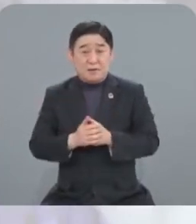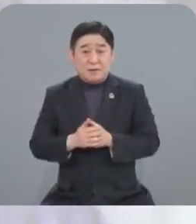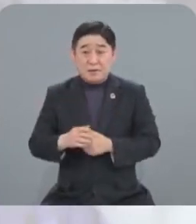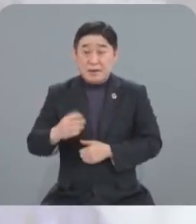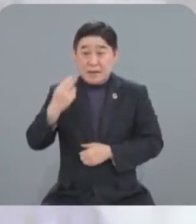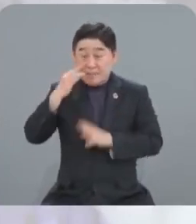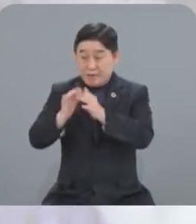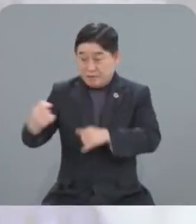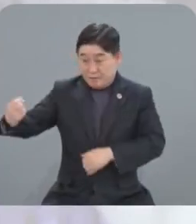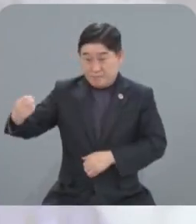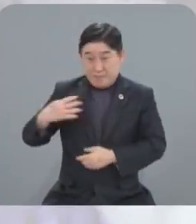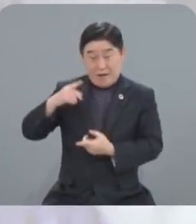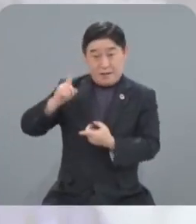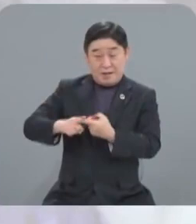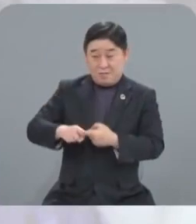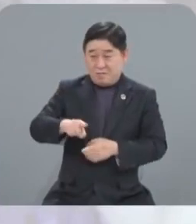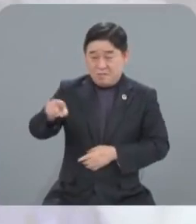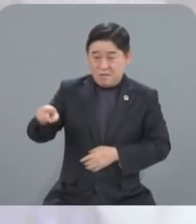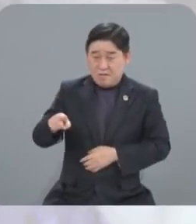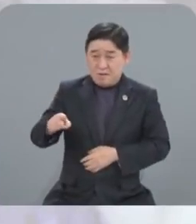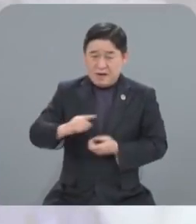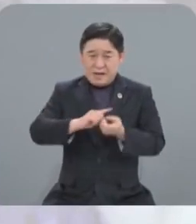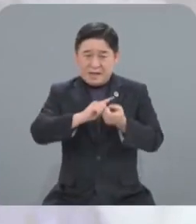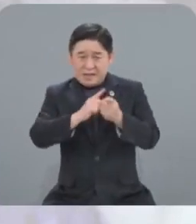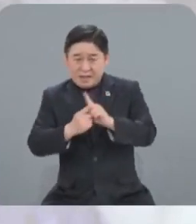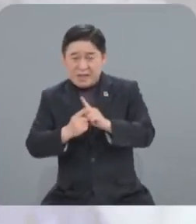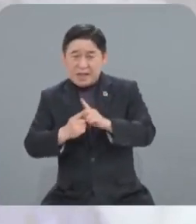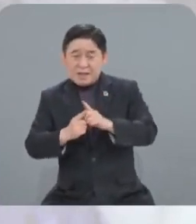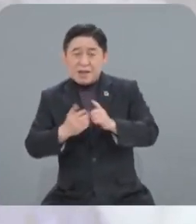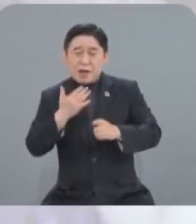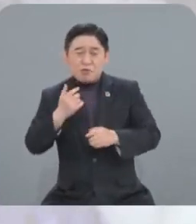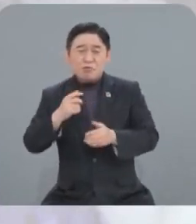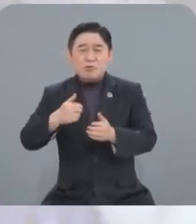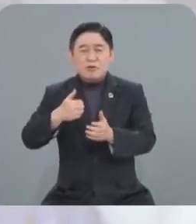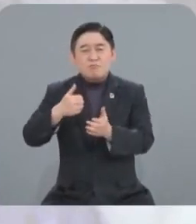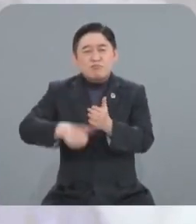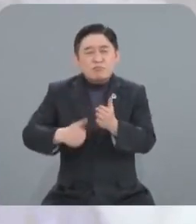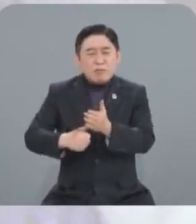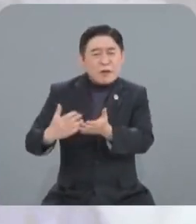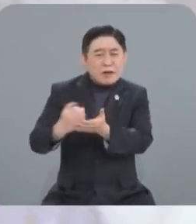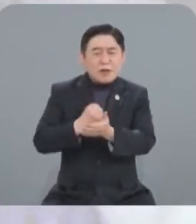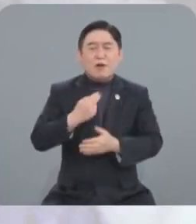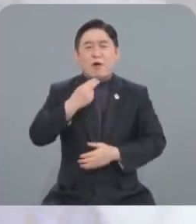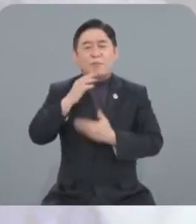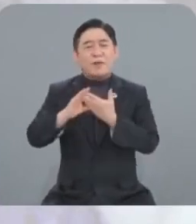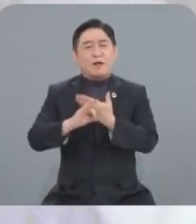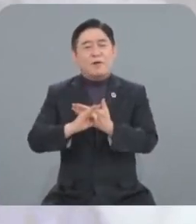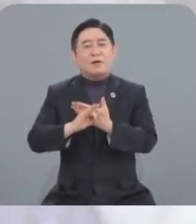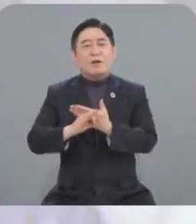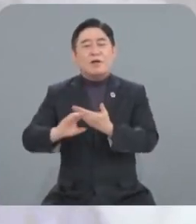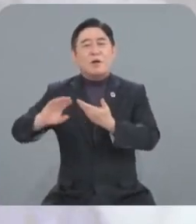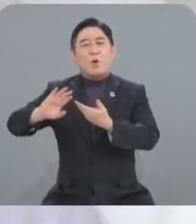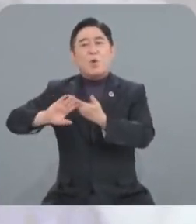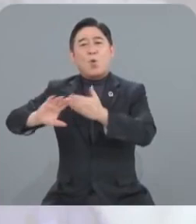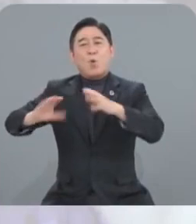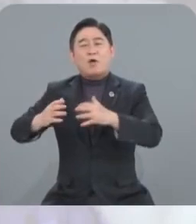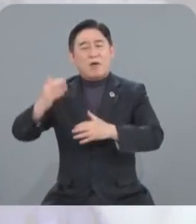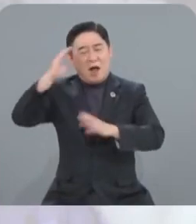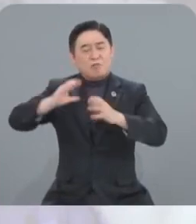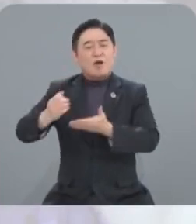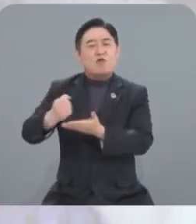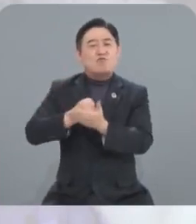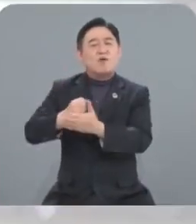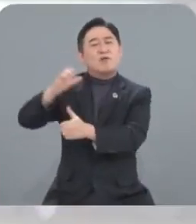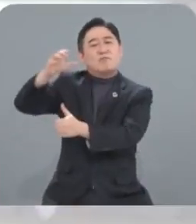그들의 말대로 우리에게 대체할 수 없는 그 무엇이 없다면 남의 손에 운이 운명이 좌우될 수도